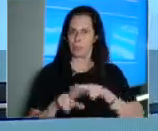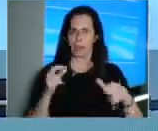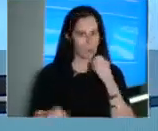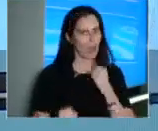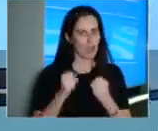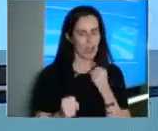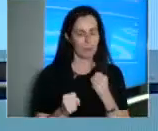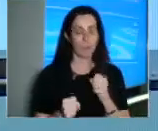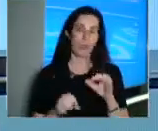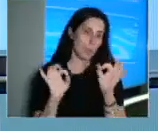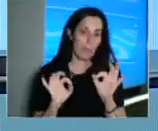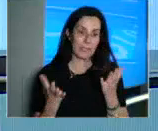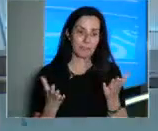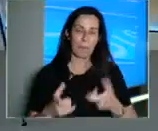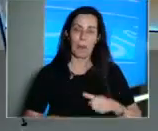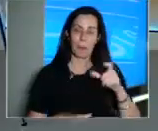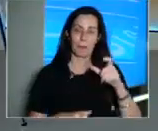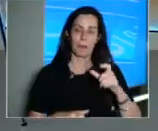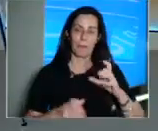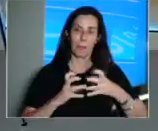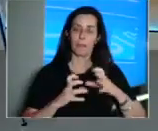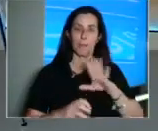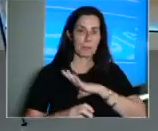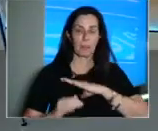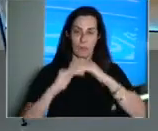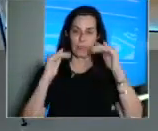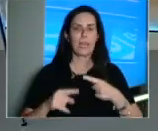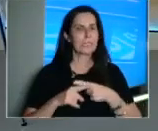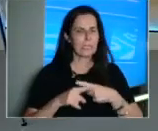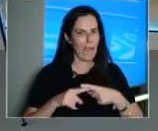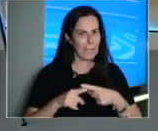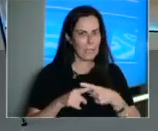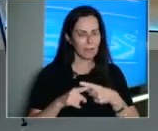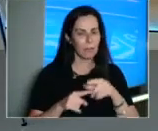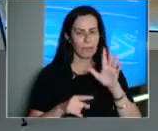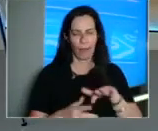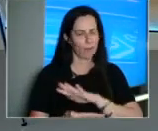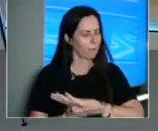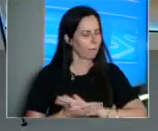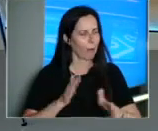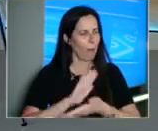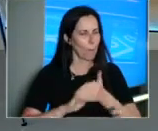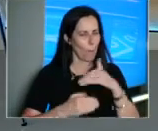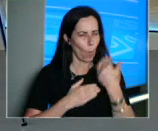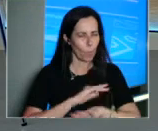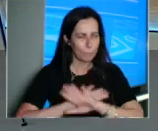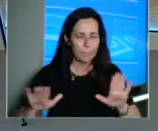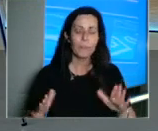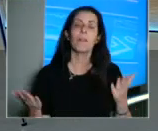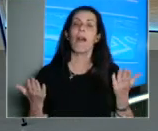מה שאומר שבעצם מכבי פתח תקווה גם בסכנת ירידה, סכנין כבר המצב שלה כנראה גמור ואנוש,